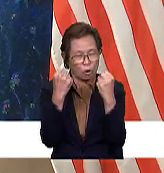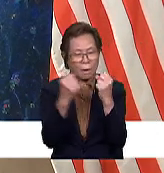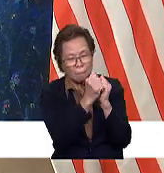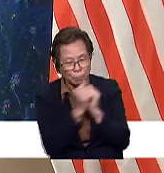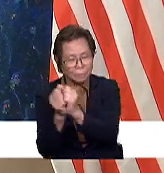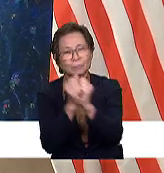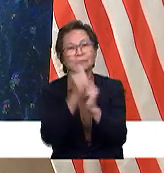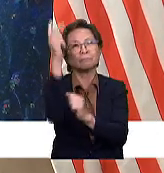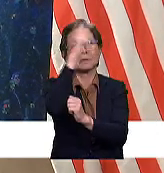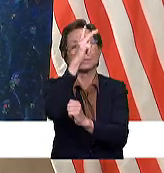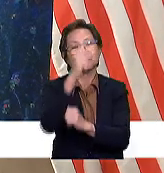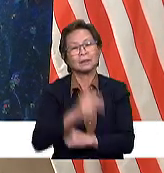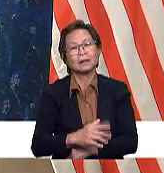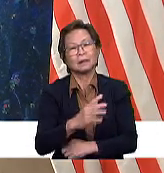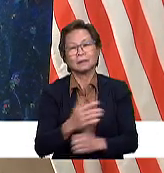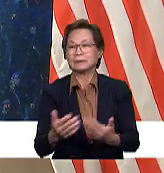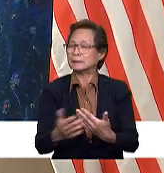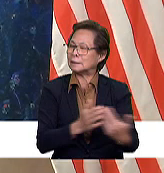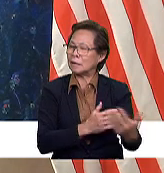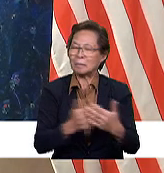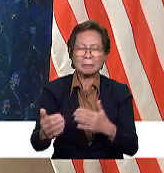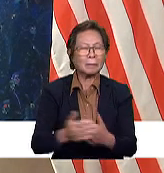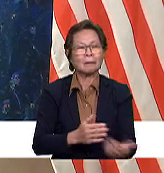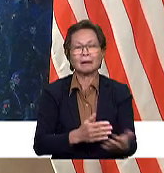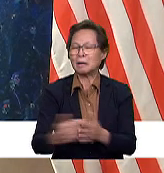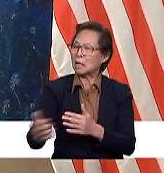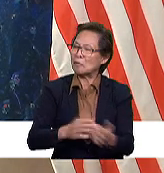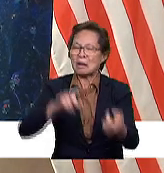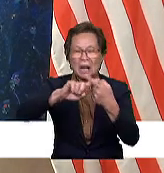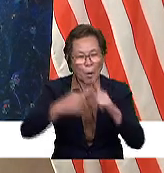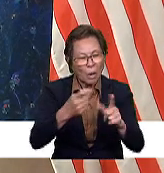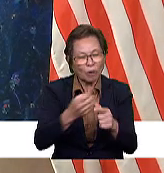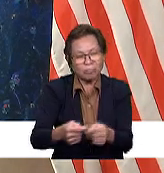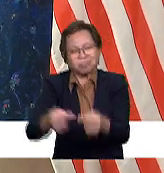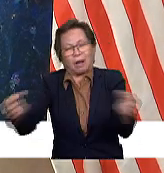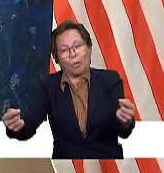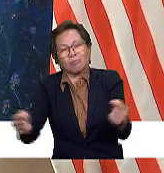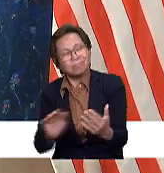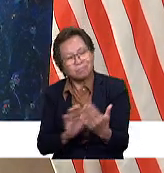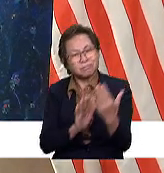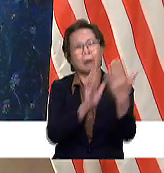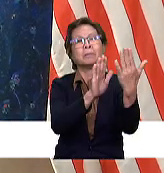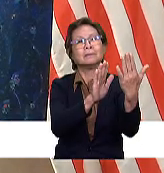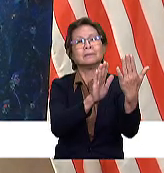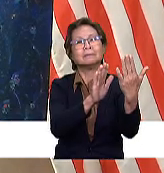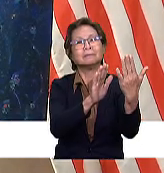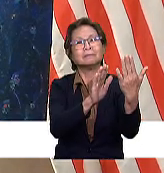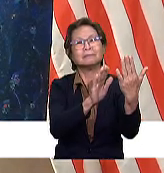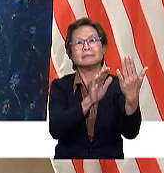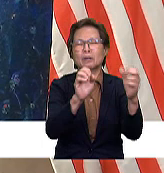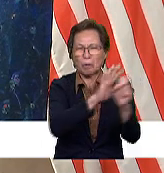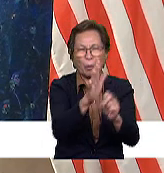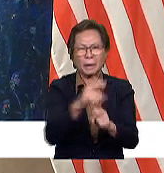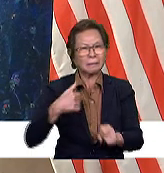bersama-sama kerajaan tanpa mengira kawan ataupun lawan dalam hadapi situasi yang tidak pernah kita